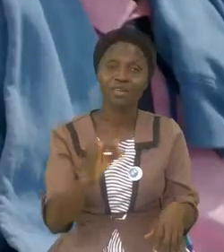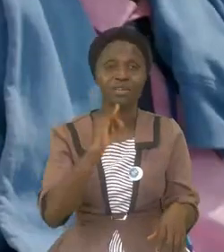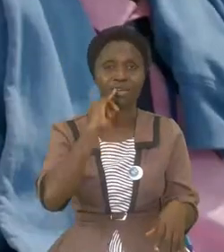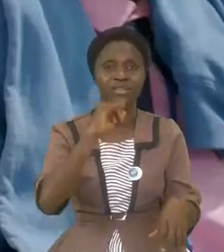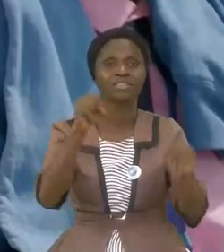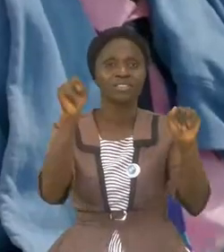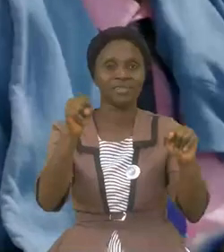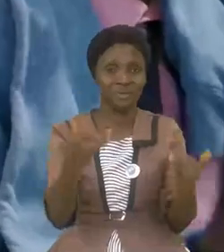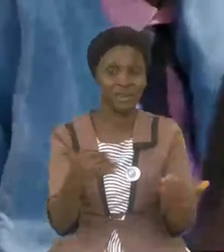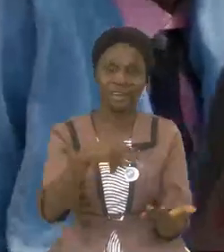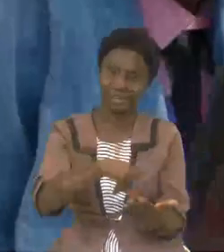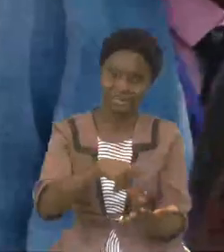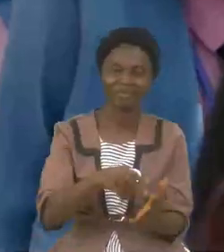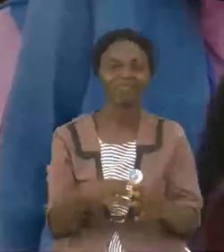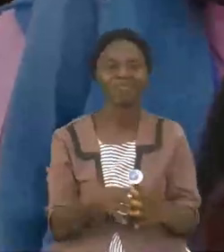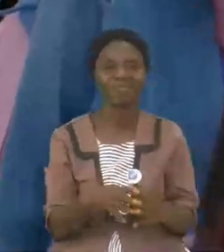Dieu est capable.